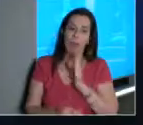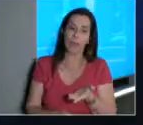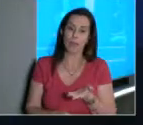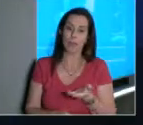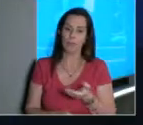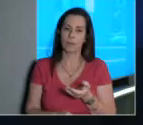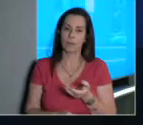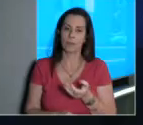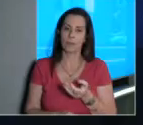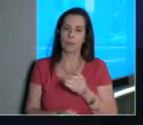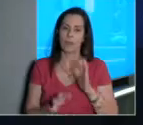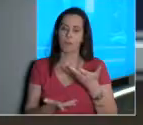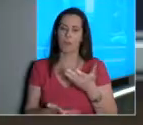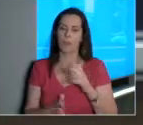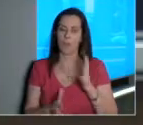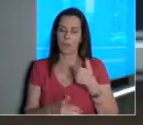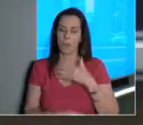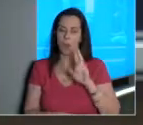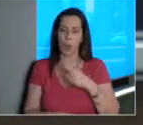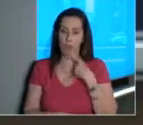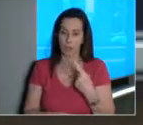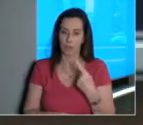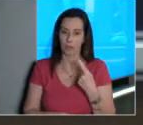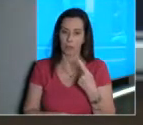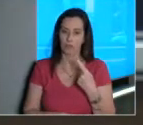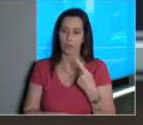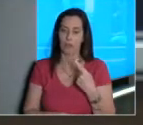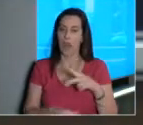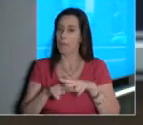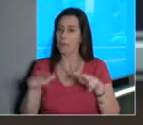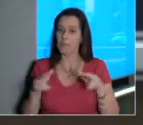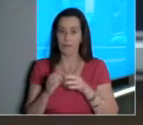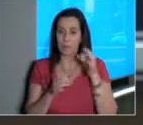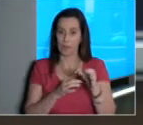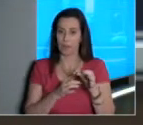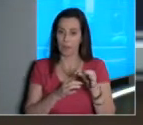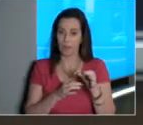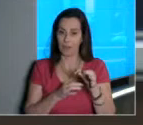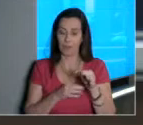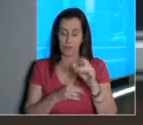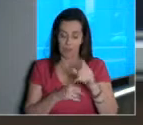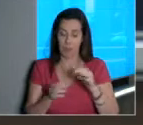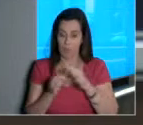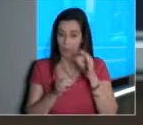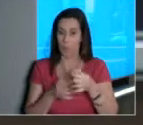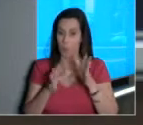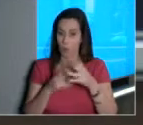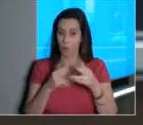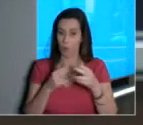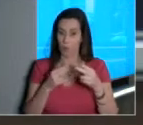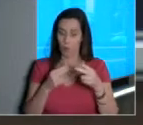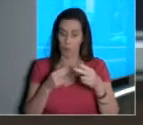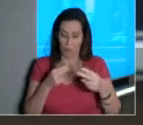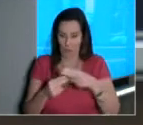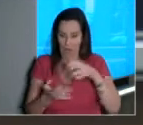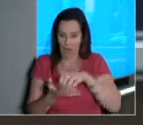פשוט כמו... מה שאני יכול להגיד זה שהמצב של הפריפריה, בהינתן שהפריפריה מאוד קרובה אל